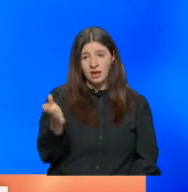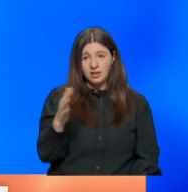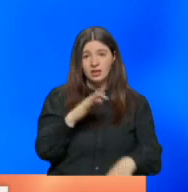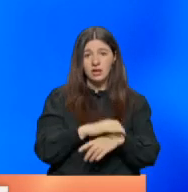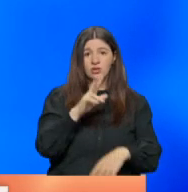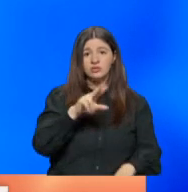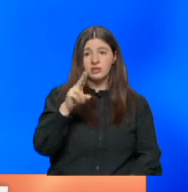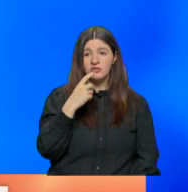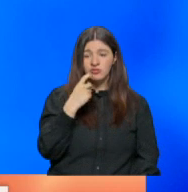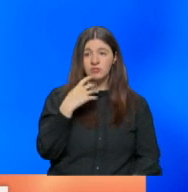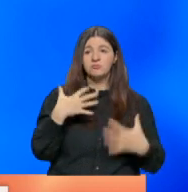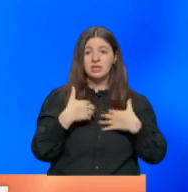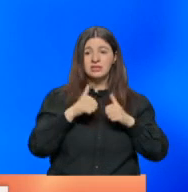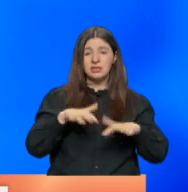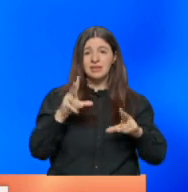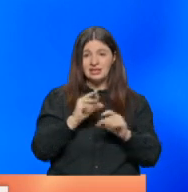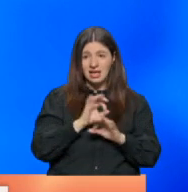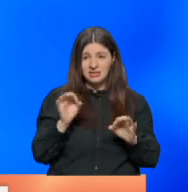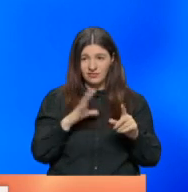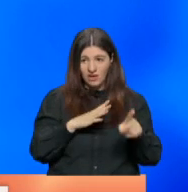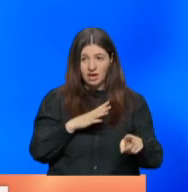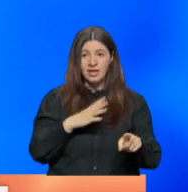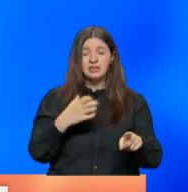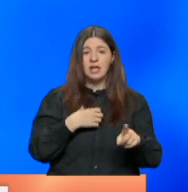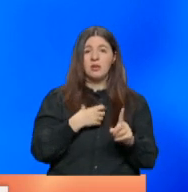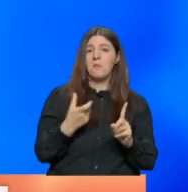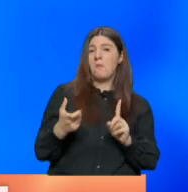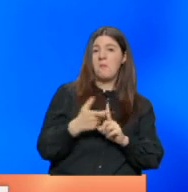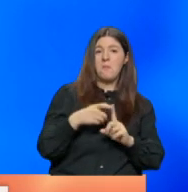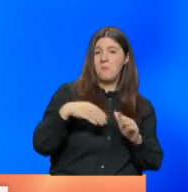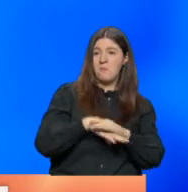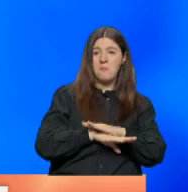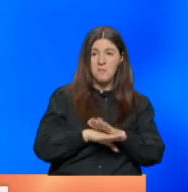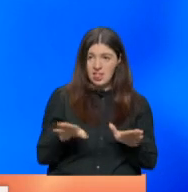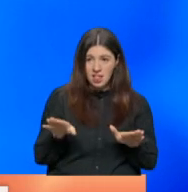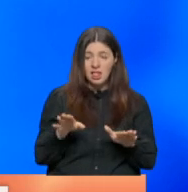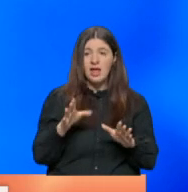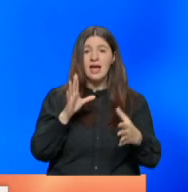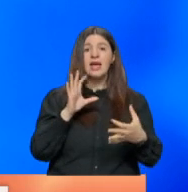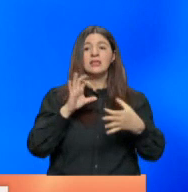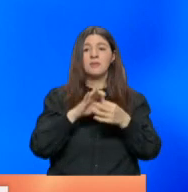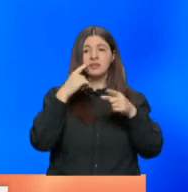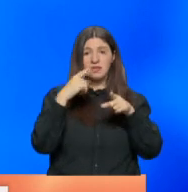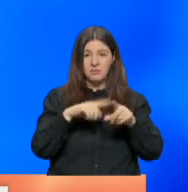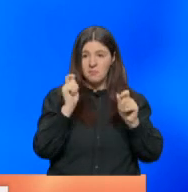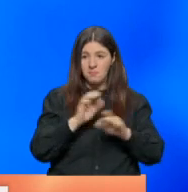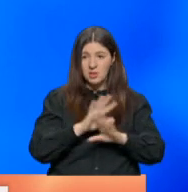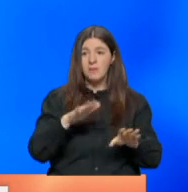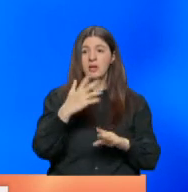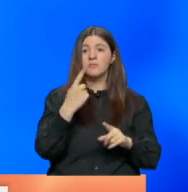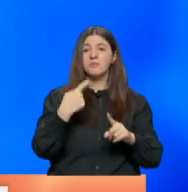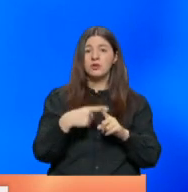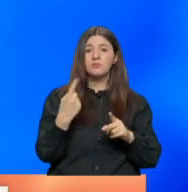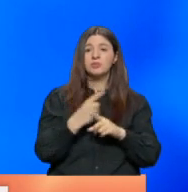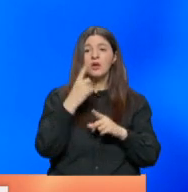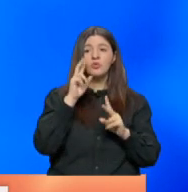Hasta 37 yaşında, bağışıklık sistemi yetersizliği var. Kendisi tecrit edilmiş durumda. Temaslı takibi yapıldı. Başka bir